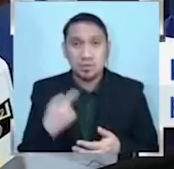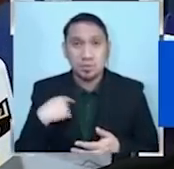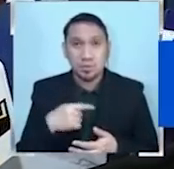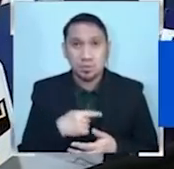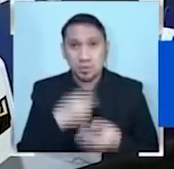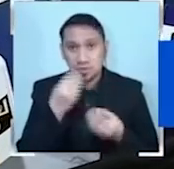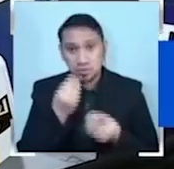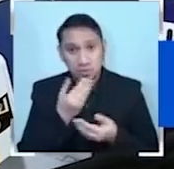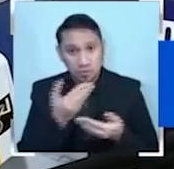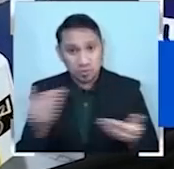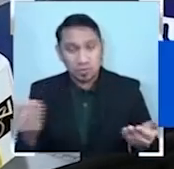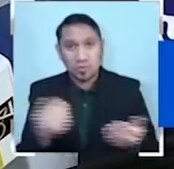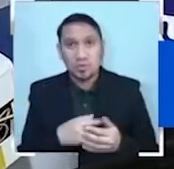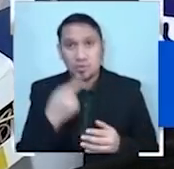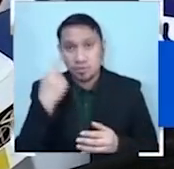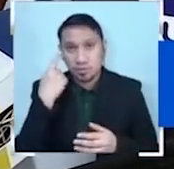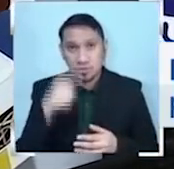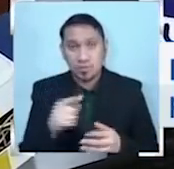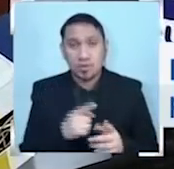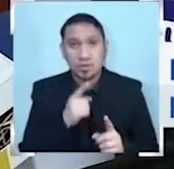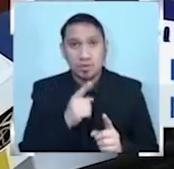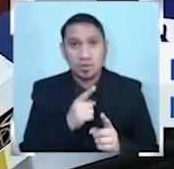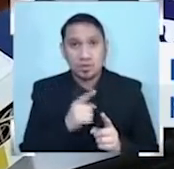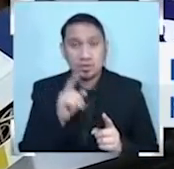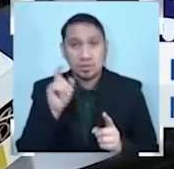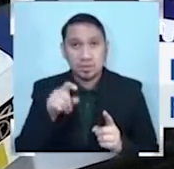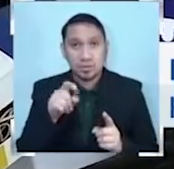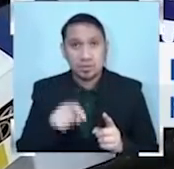request for corrective measures. Dapat